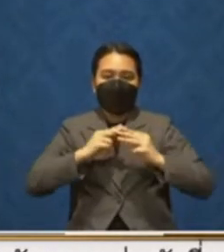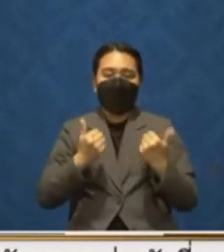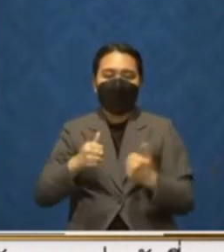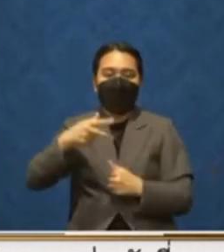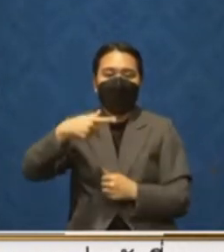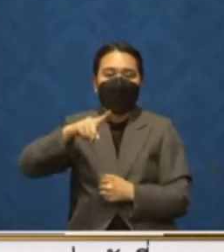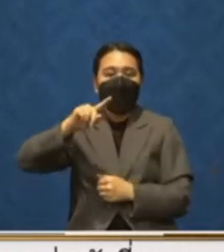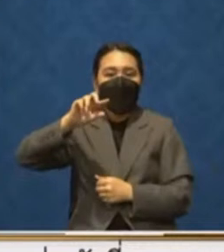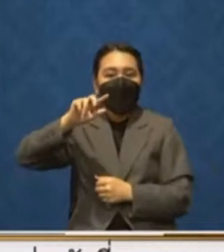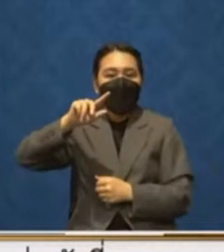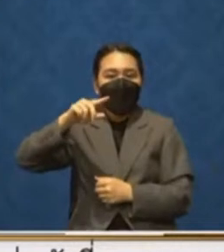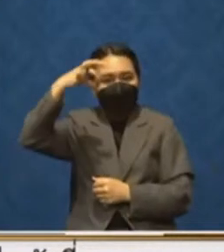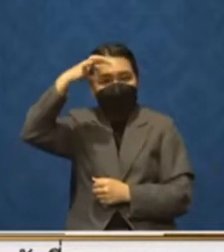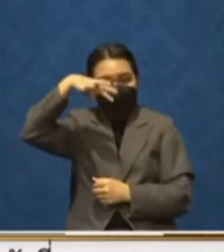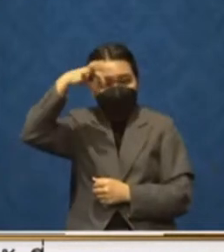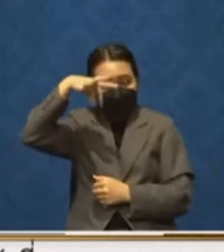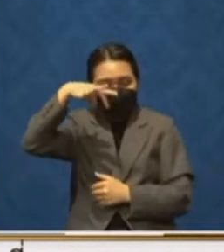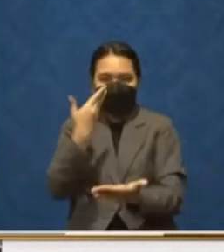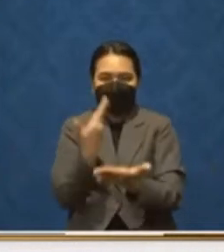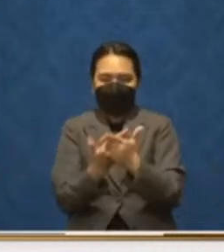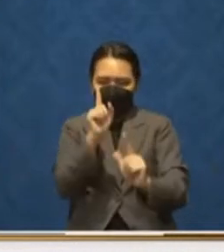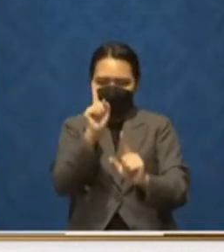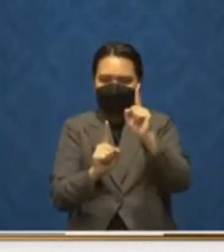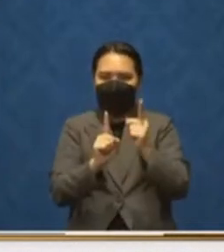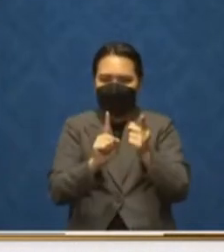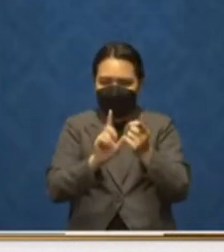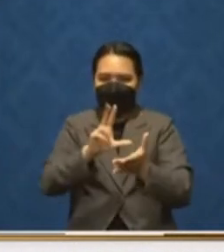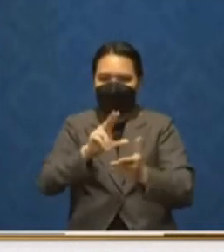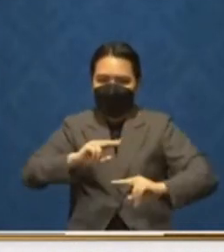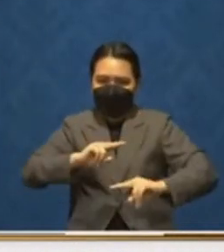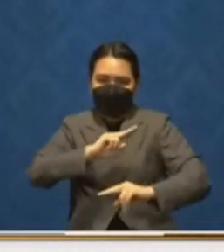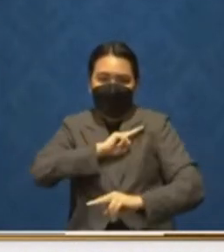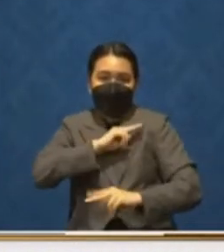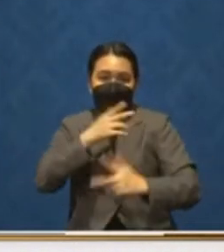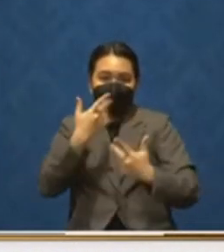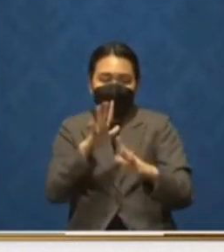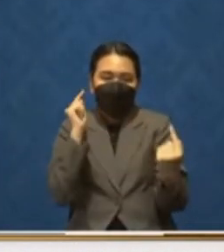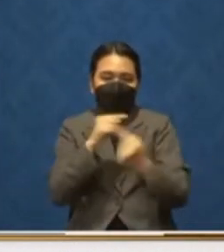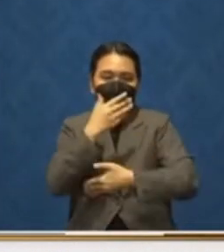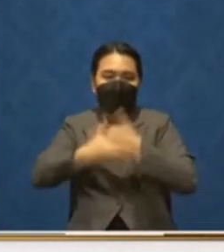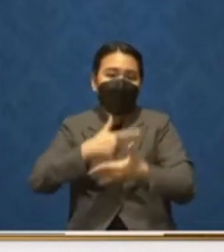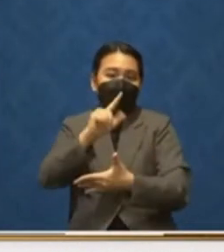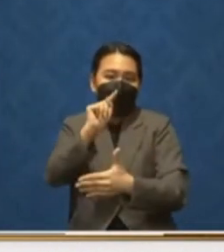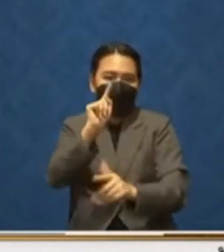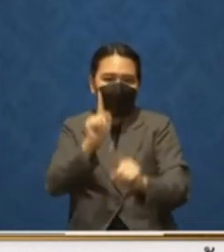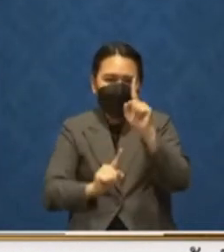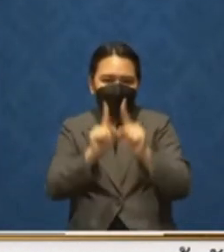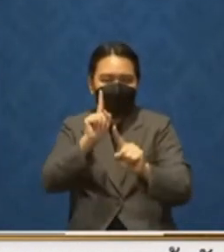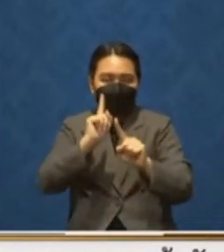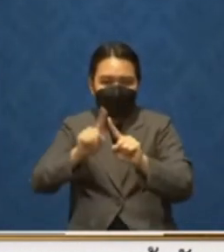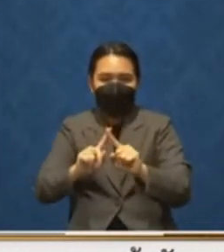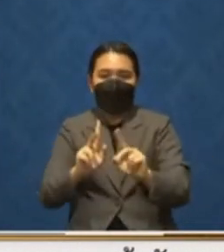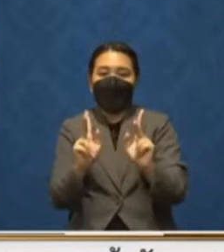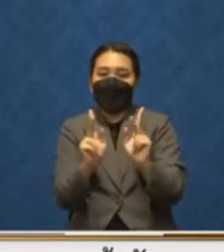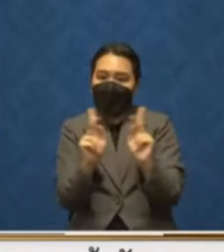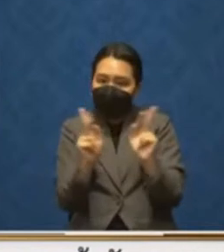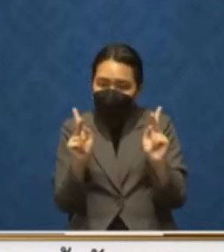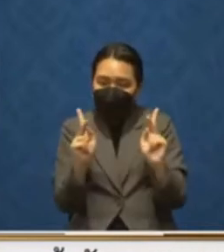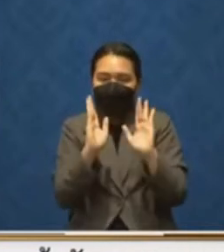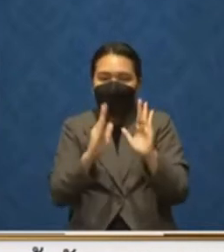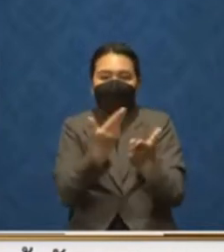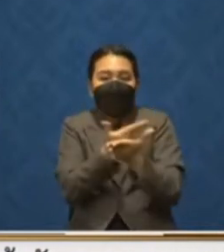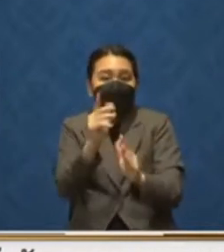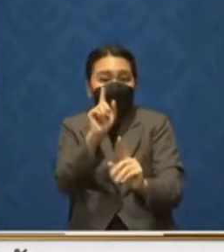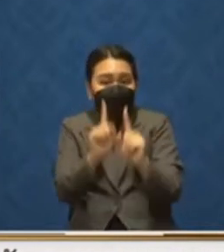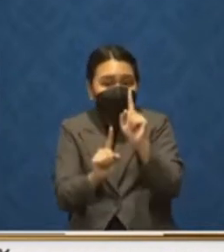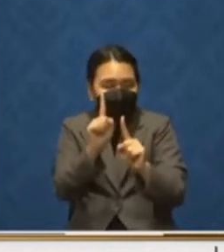ถือหุ้นอยู่แล้วก็เป็นบริษัทในตลาดหลักทรัพย์นะครับมีขั้นตอนในการที่ได้เท่ากับฝ่ายบริหารกรรมการผู้ถือหุ้นได้ทำการ